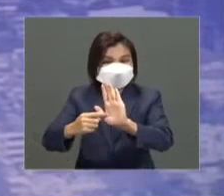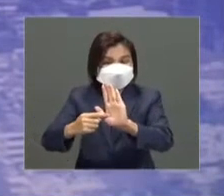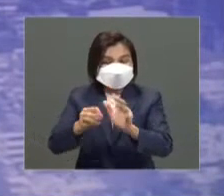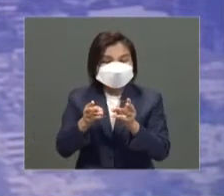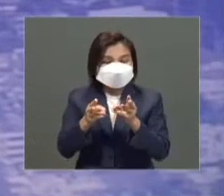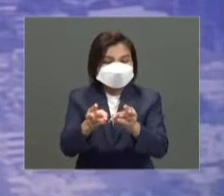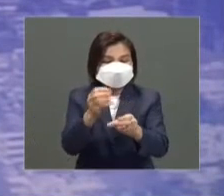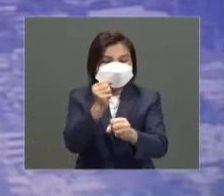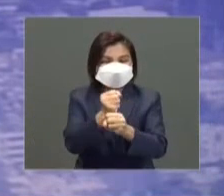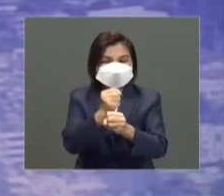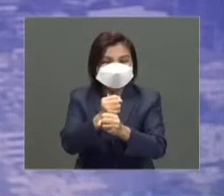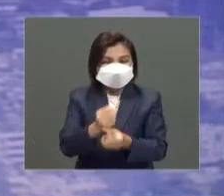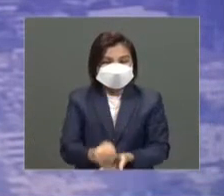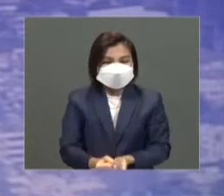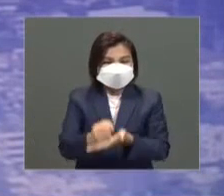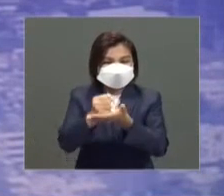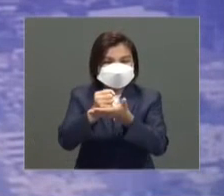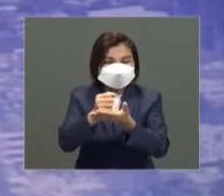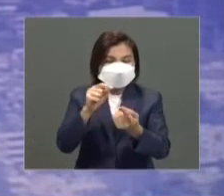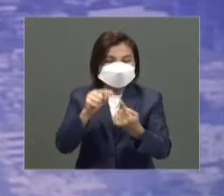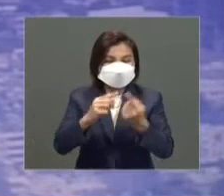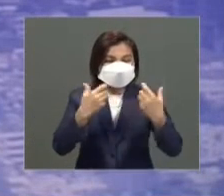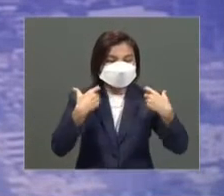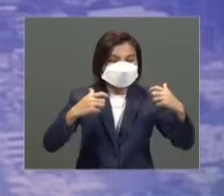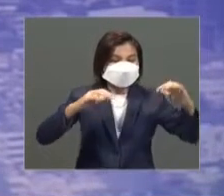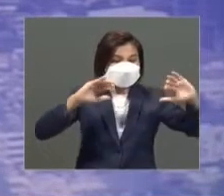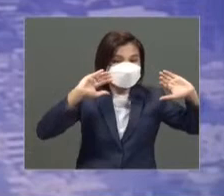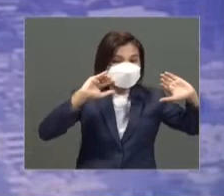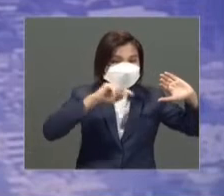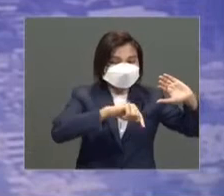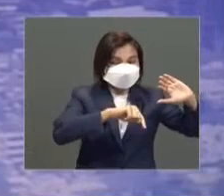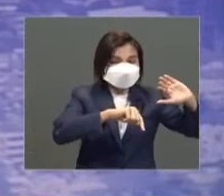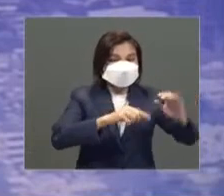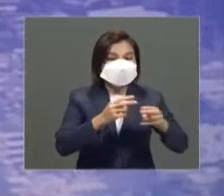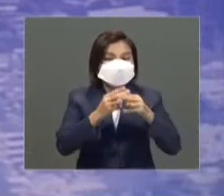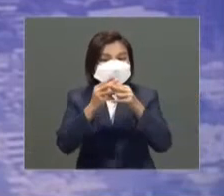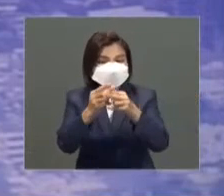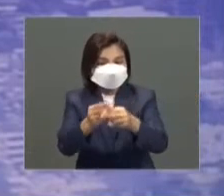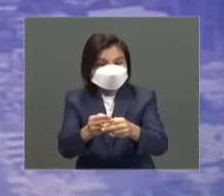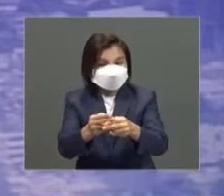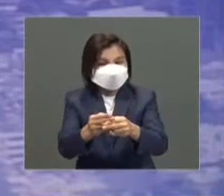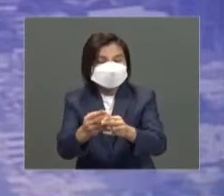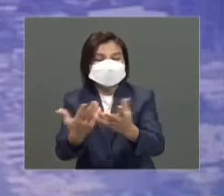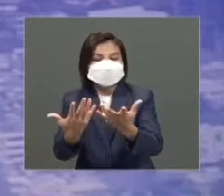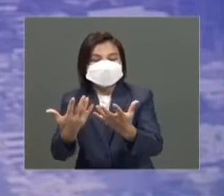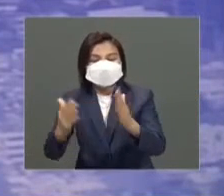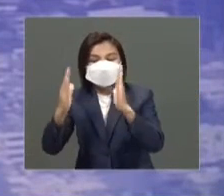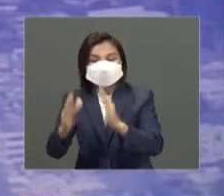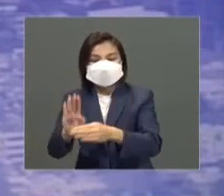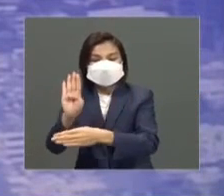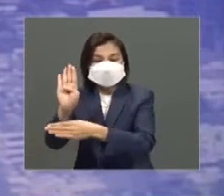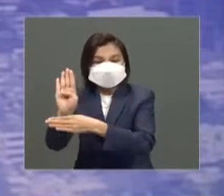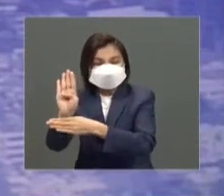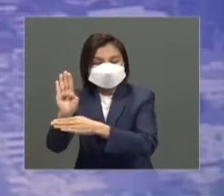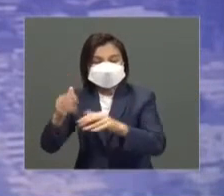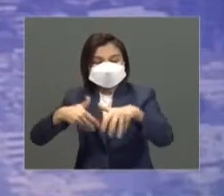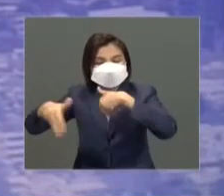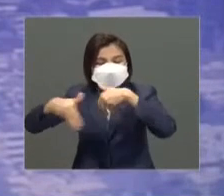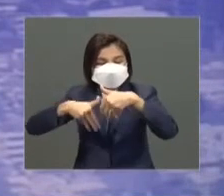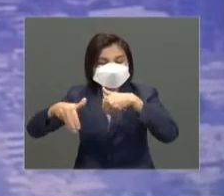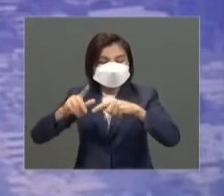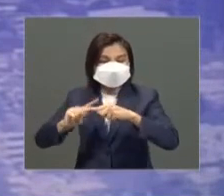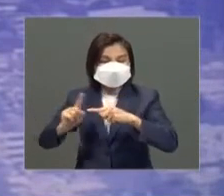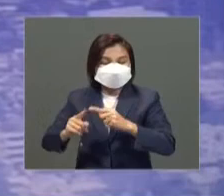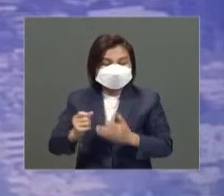างการทำงานร่วมกันทั้งฝ่ายภาครัฐภาคเอกชนแล้วก็ภาคผู้ประกอบการรวมถึงภาคของประชาชนร่